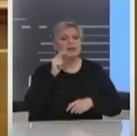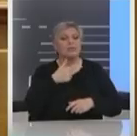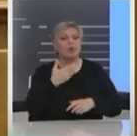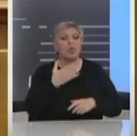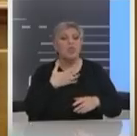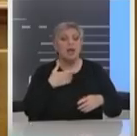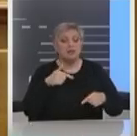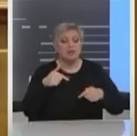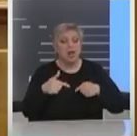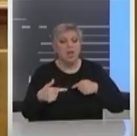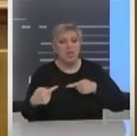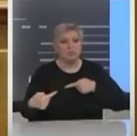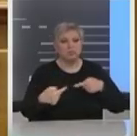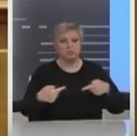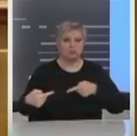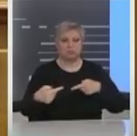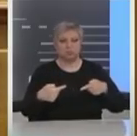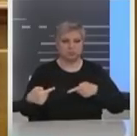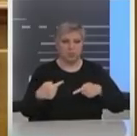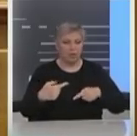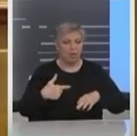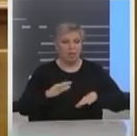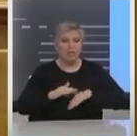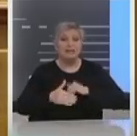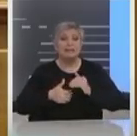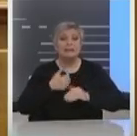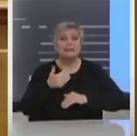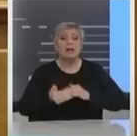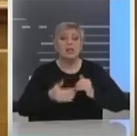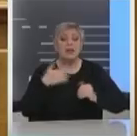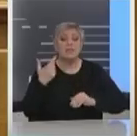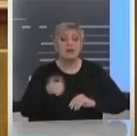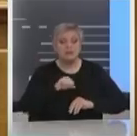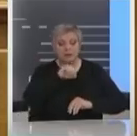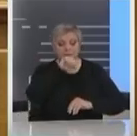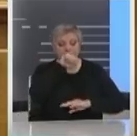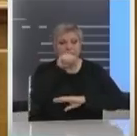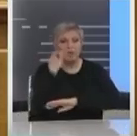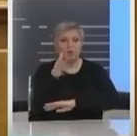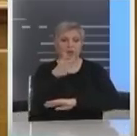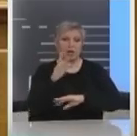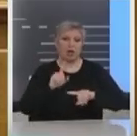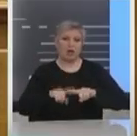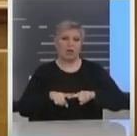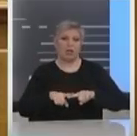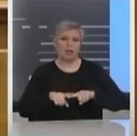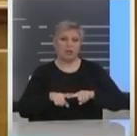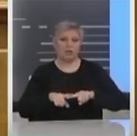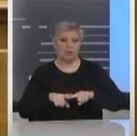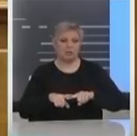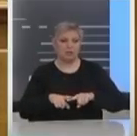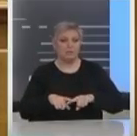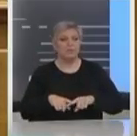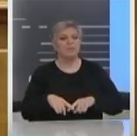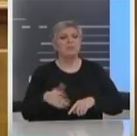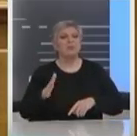εσωτερική αντιπαράθεση. Όχι να υπερασπιστείτε τα συμφέροντα της πατρίδας μας. Πολλοί πολίτες μου είπανε